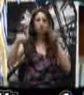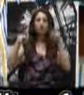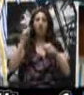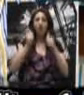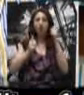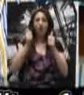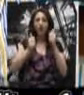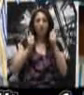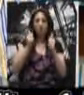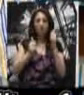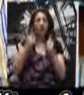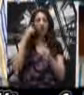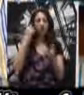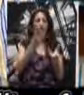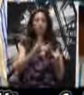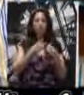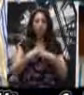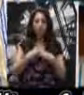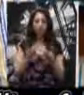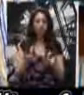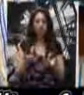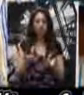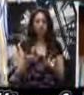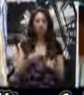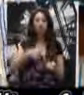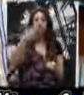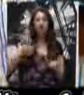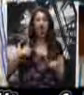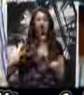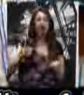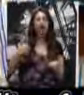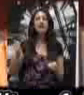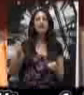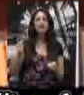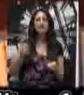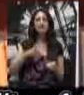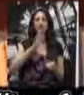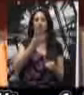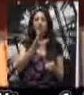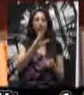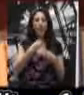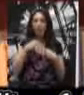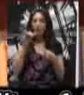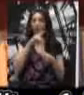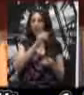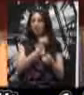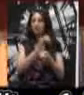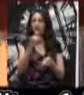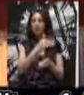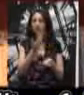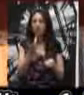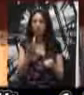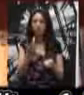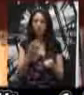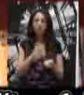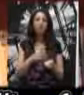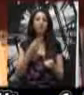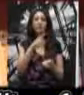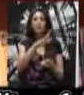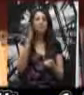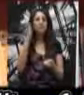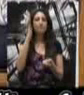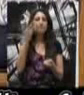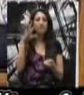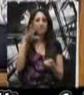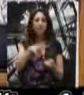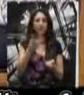عشان تشتري عربية، ونسمع منها الحكاية. ازيك ست عزيزة؟ الله يسلمك. انت حكايتك ايه بقى؟ قولي. ان شاء الله كل